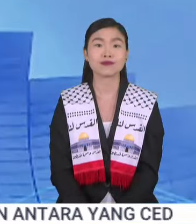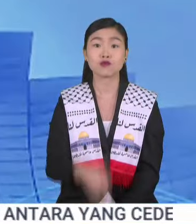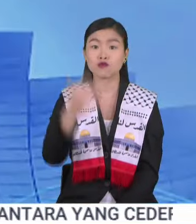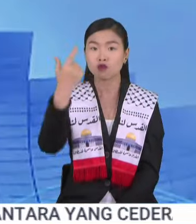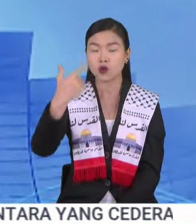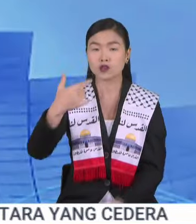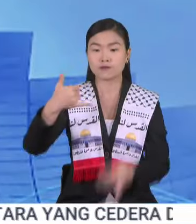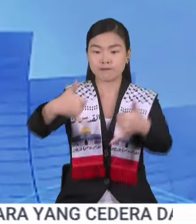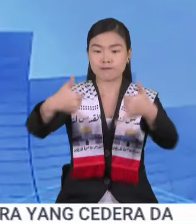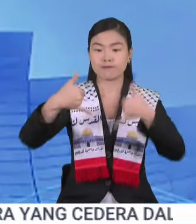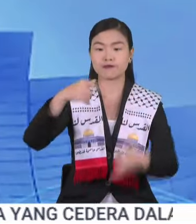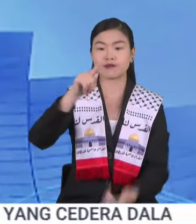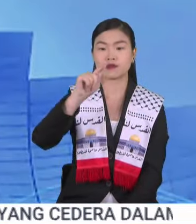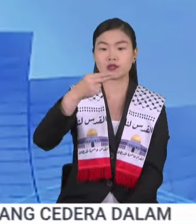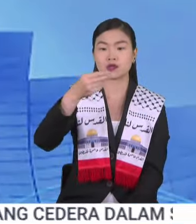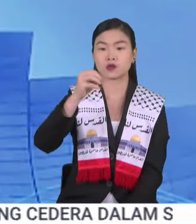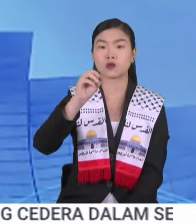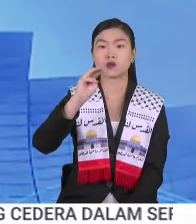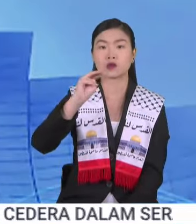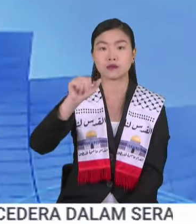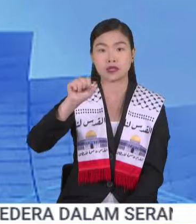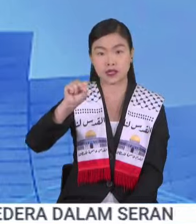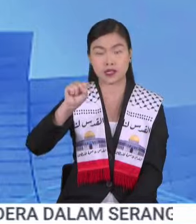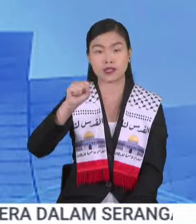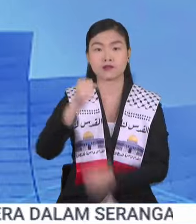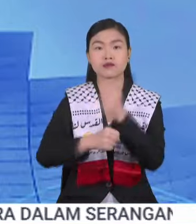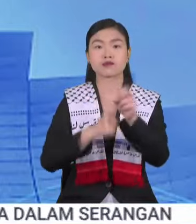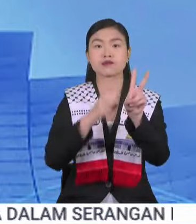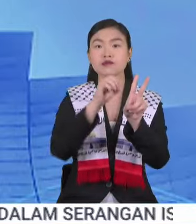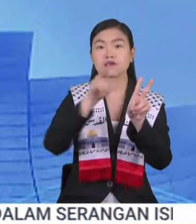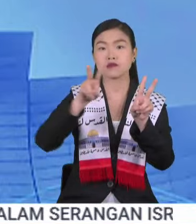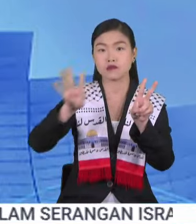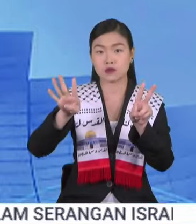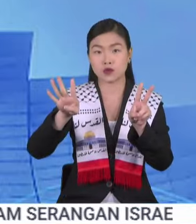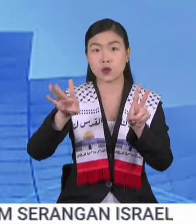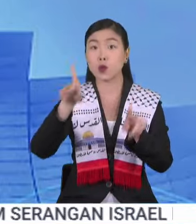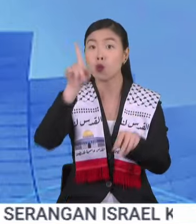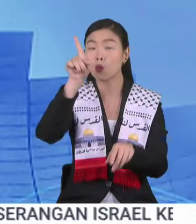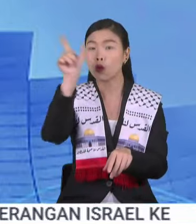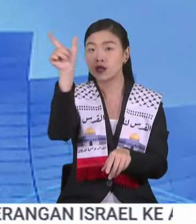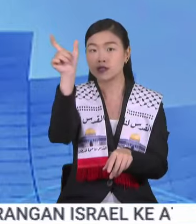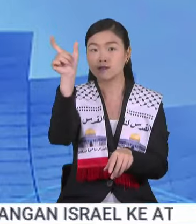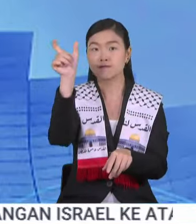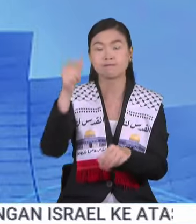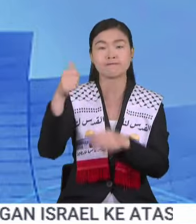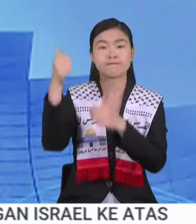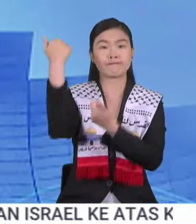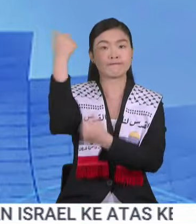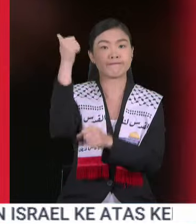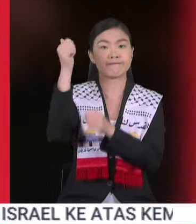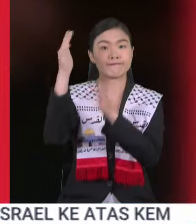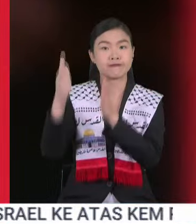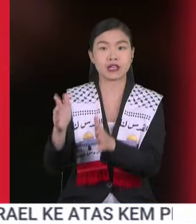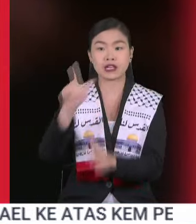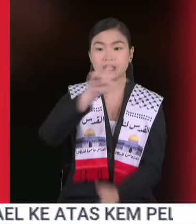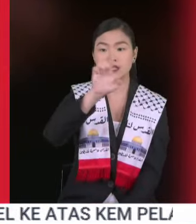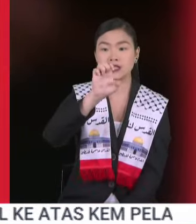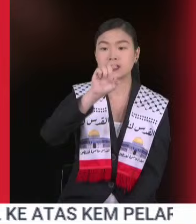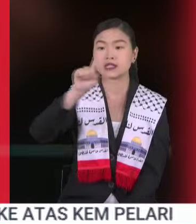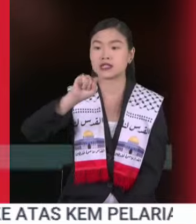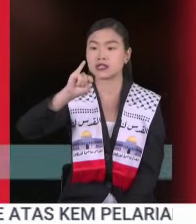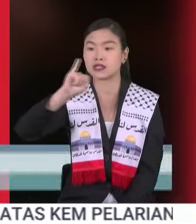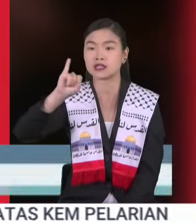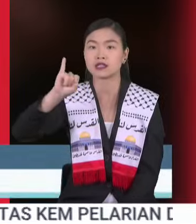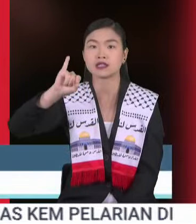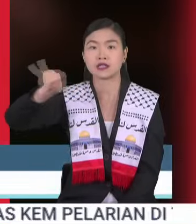Menjelang kejohanan Piala Thomas 2024, penyertaan pemain perseorangan lelaki profesional Nizi Jia memerlukan kos kerana Persatuan Badminton